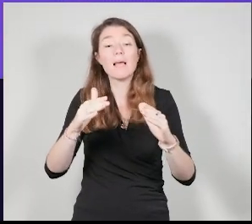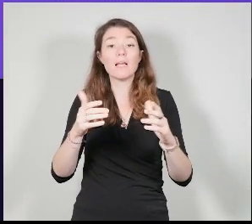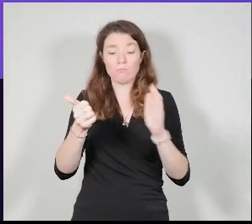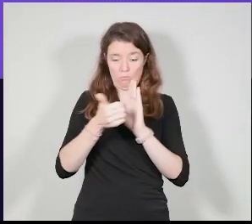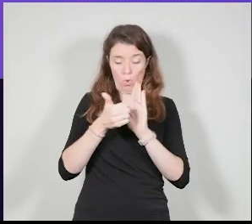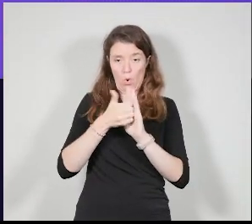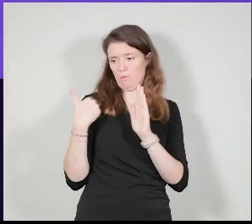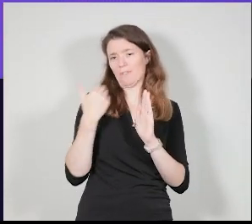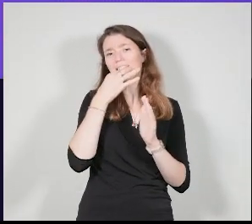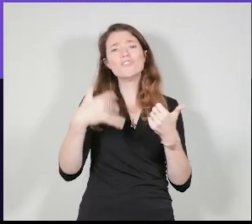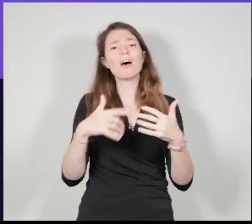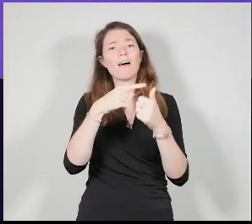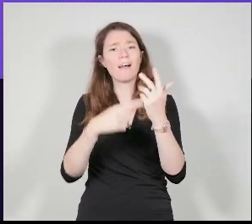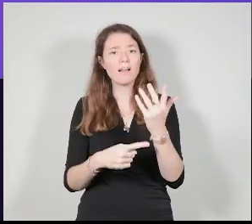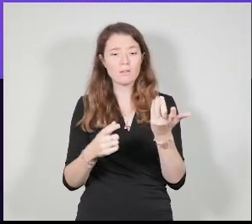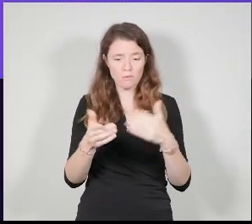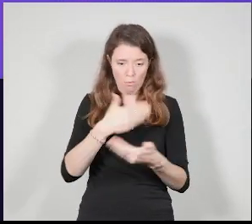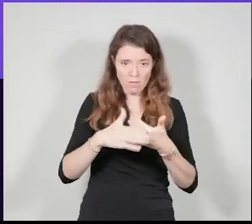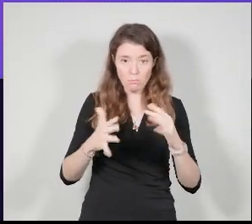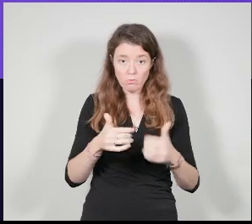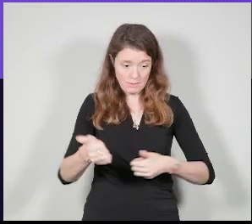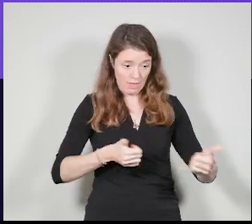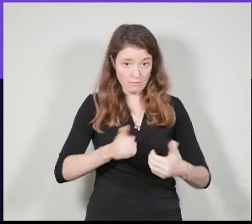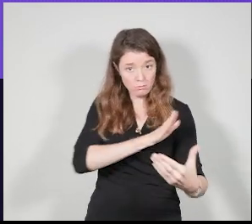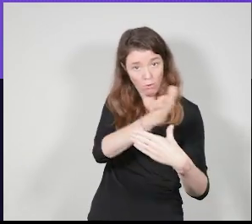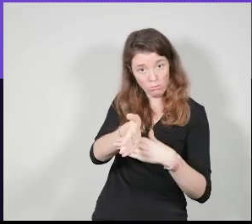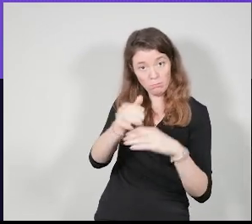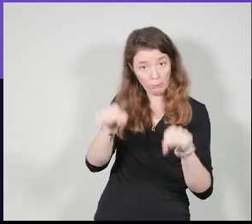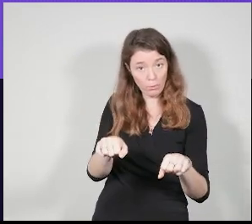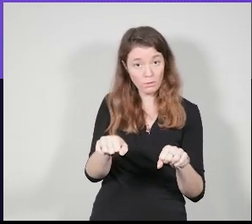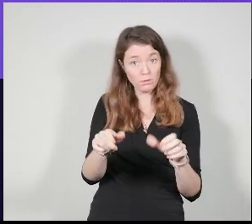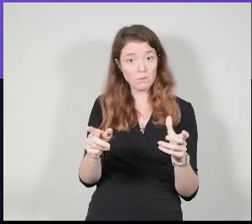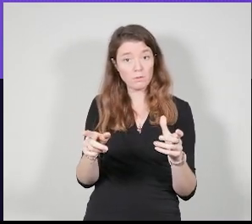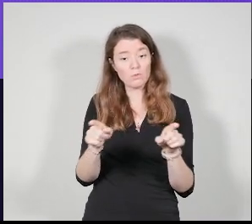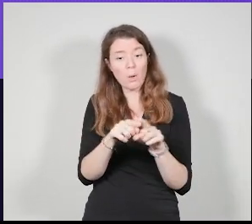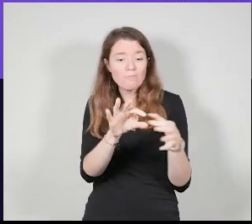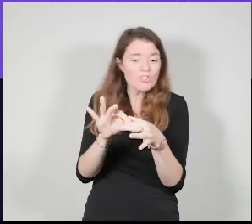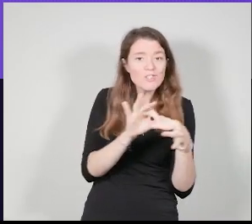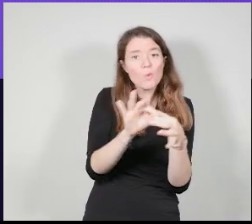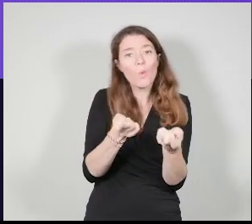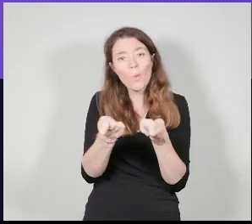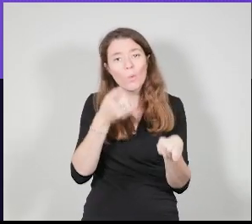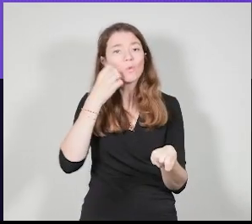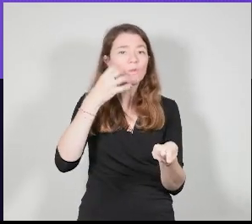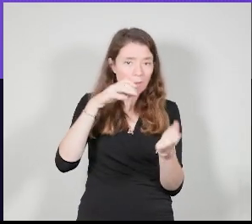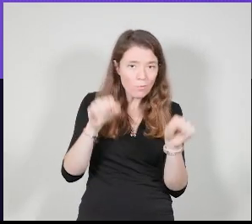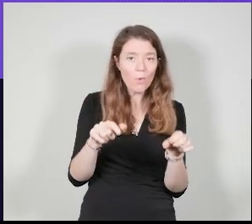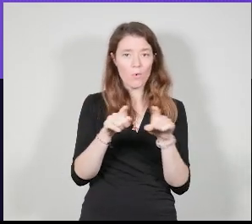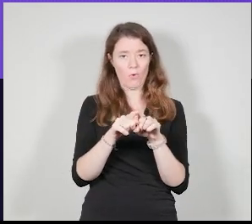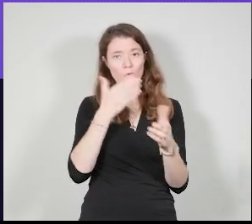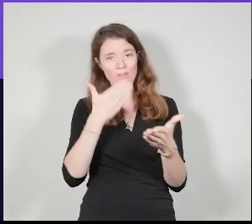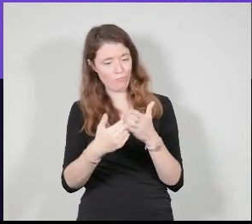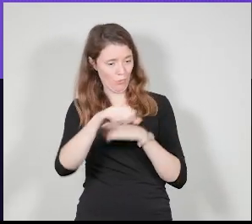fonctions que j'évoquais, c'est-à-dire, est-ce qu'on a des services à domicile qui sont capables de faire cette petite coordination quotidienne, de prendre les